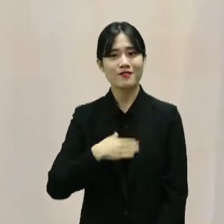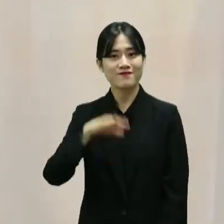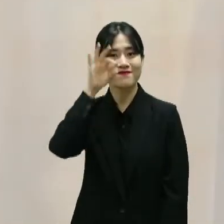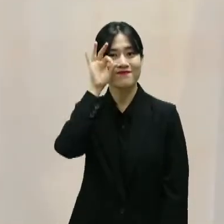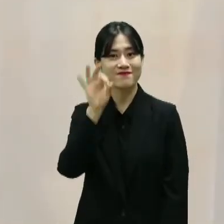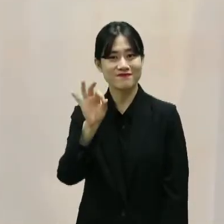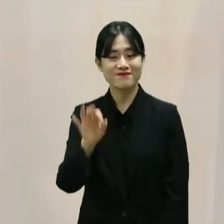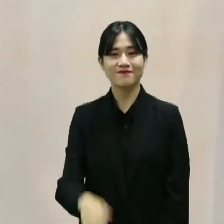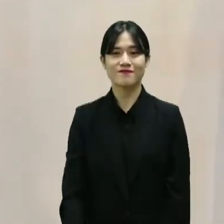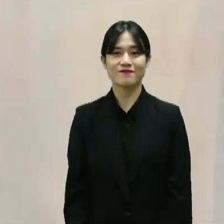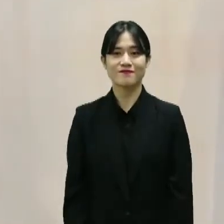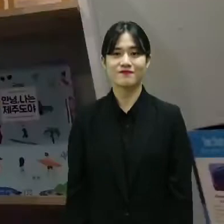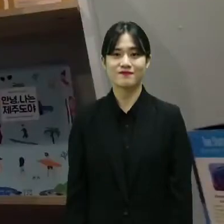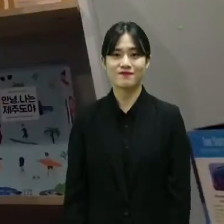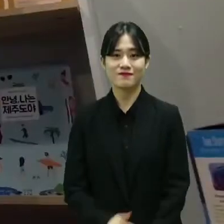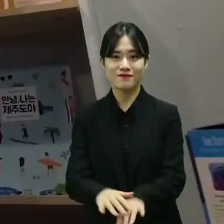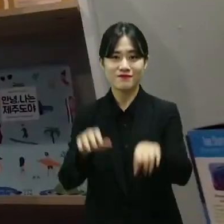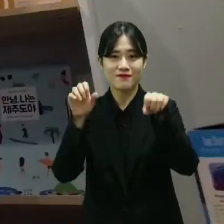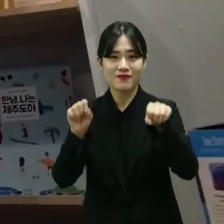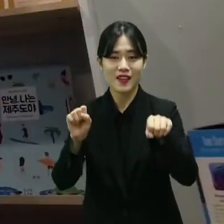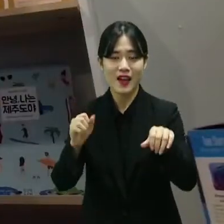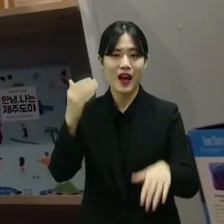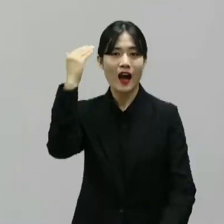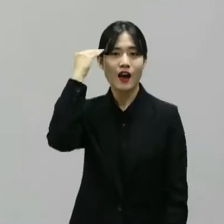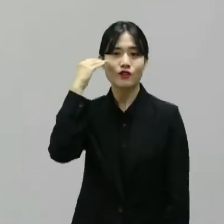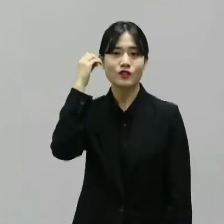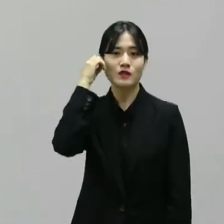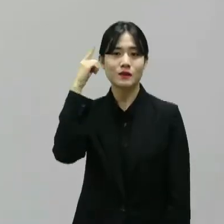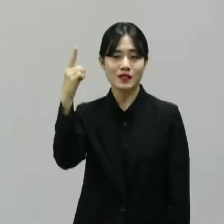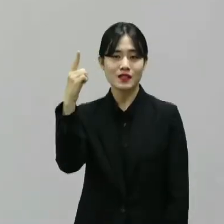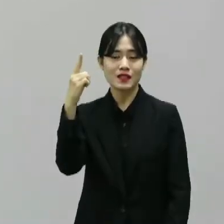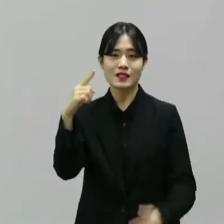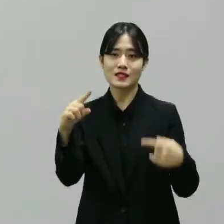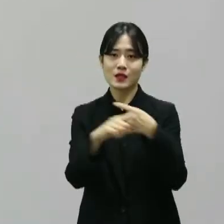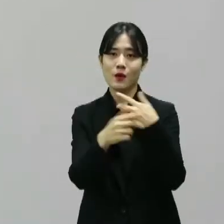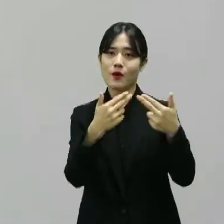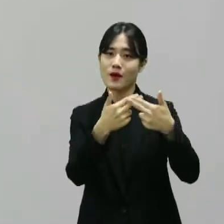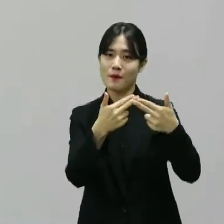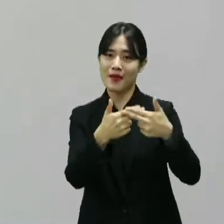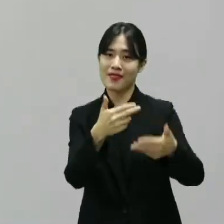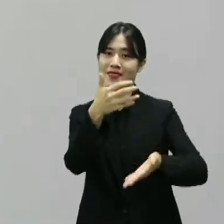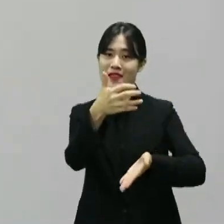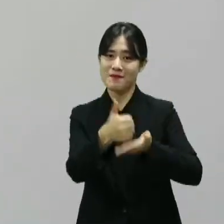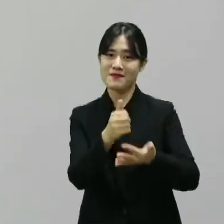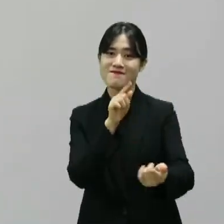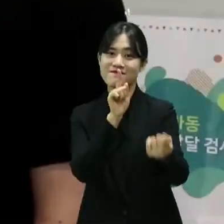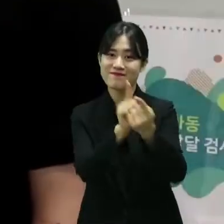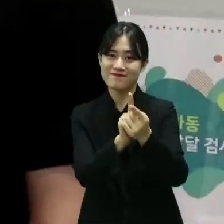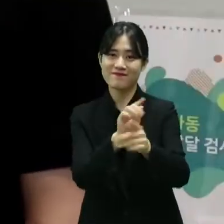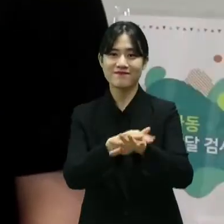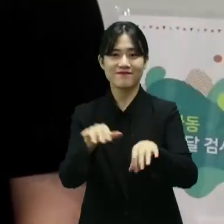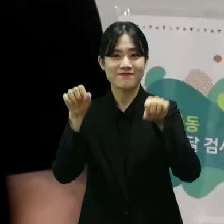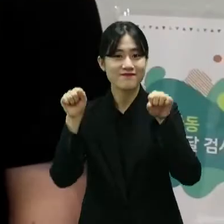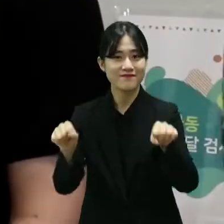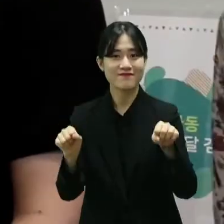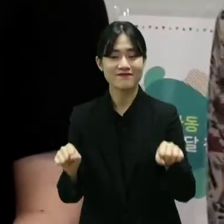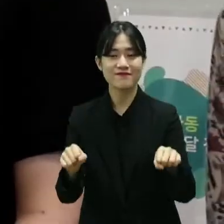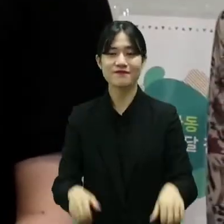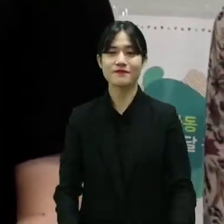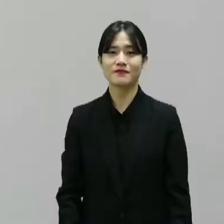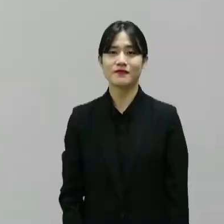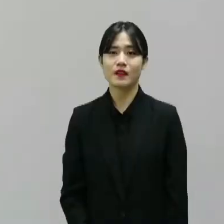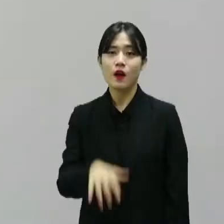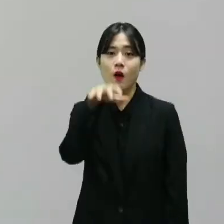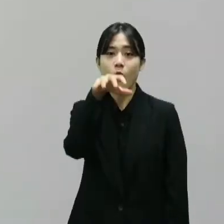됐는지 알아보도록 하겠습니다. 한국수반치료협회 공동대표 모셔봤습니다. 안녕하세요. 안녕하세요. 안녕하세요.